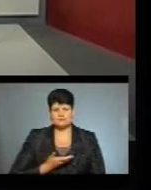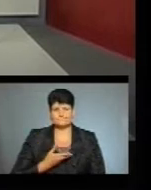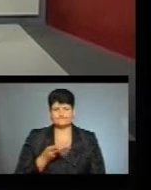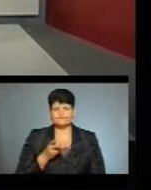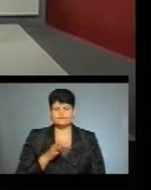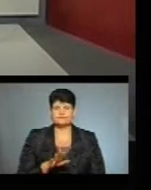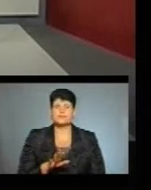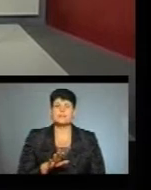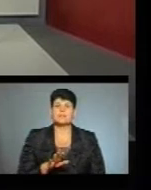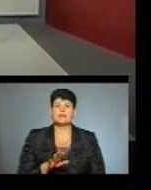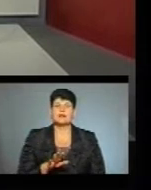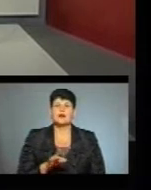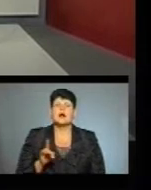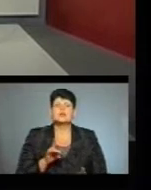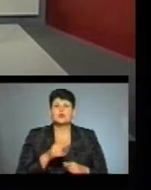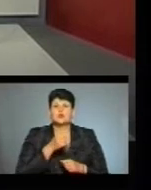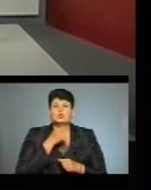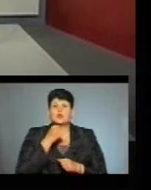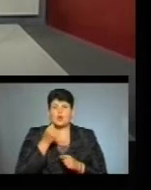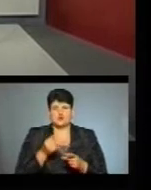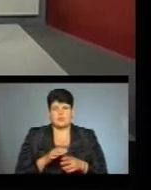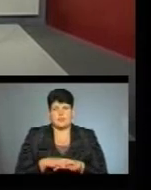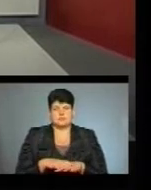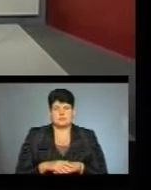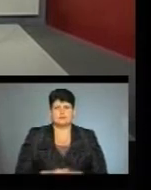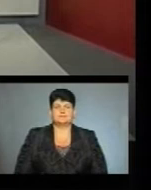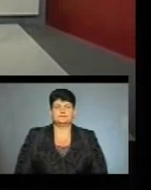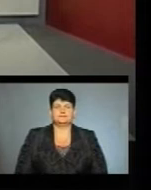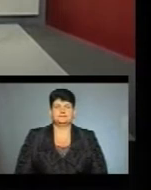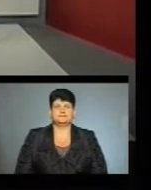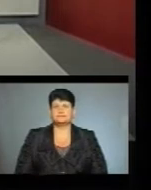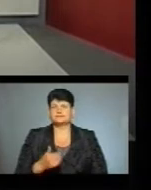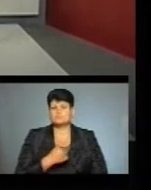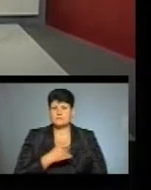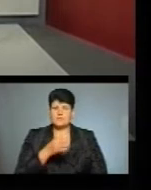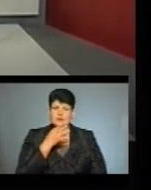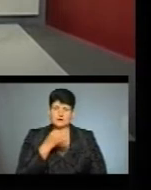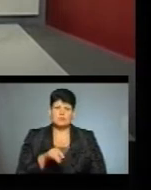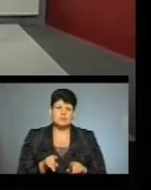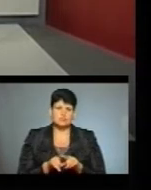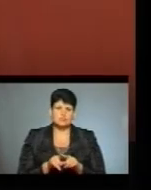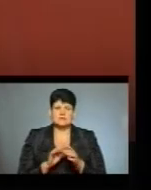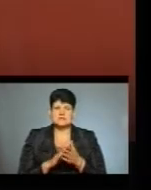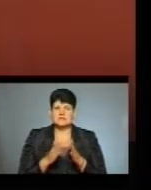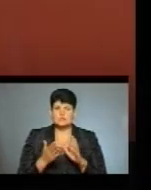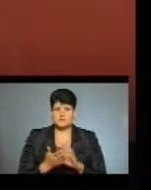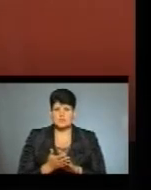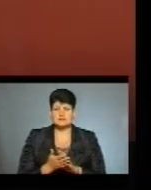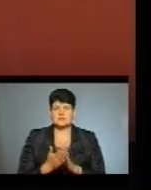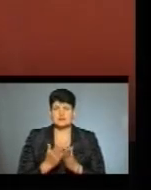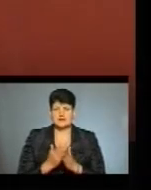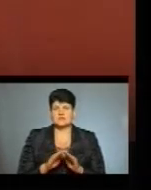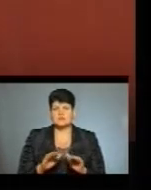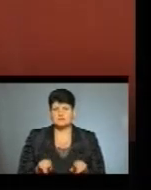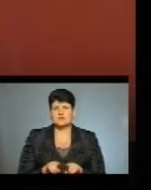щодо дорослого населення? Хочу сказати, що аналогічна ситуація як по дитинству, так